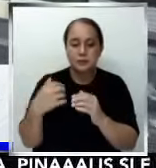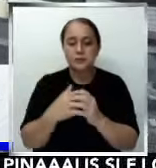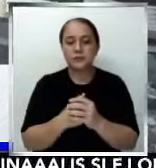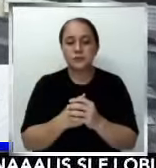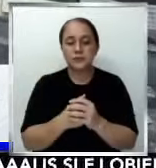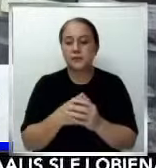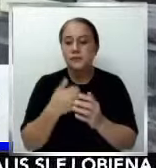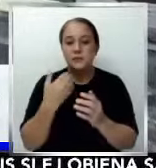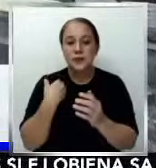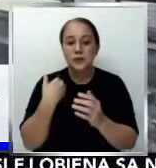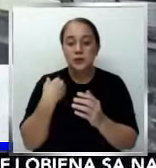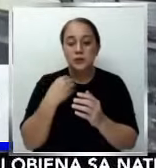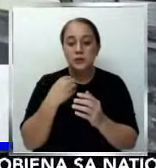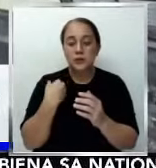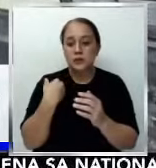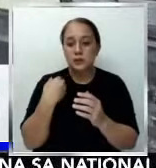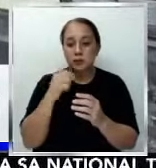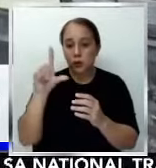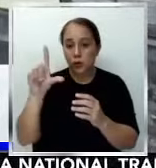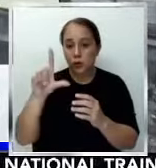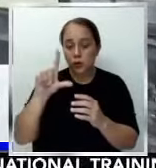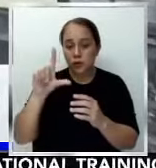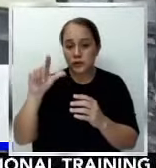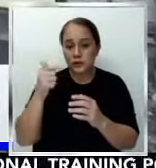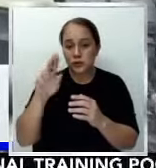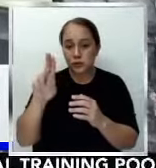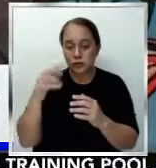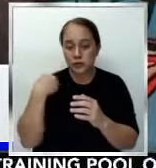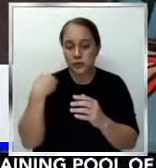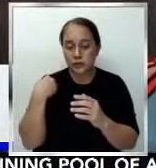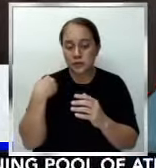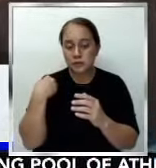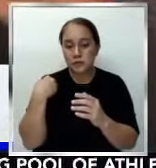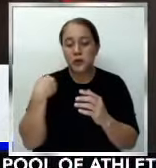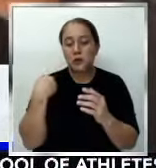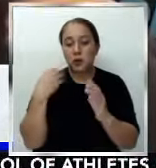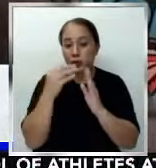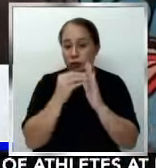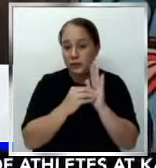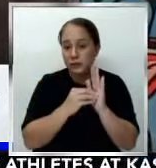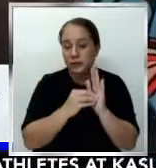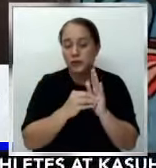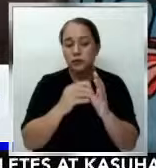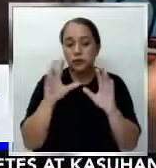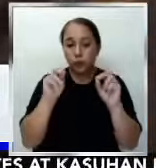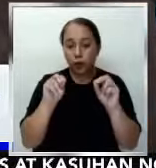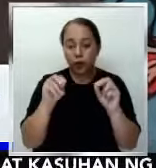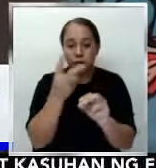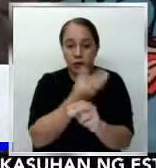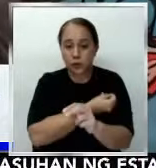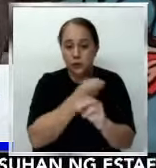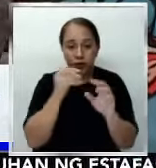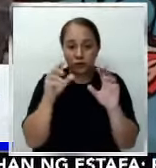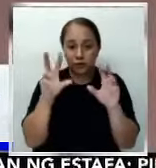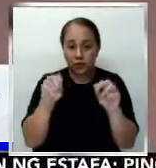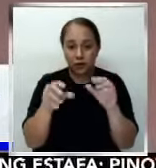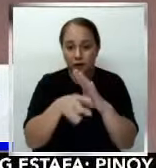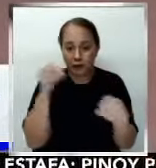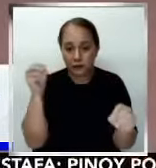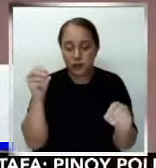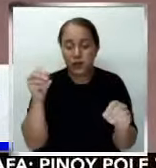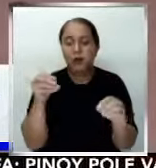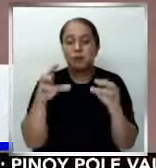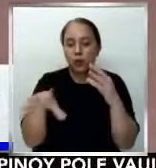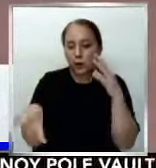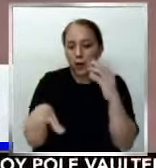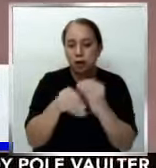ng Metro Manila Mayor's kaugnay sa resolusyong No Bakuna, No Labas. Ayon kay Secretary Vince Dizon, may panukala ng palawakin pa ang paghihigpit